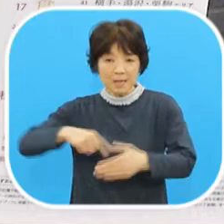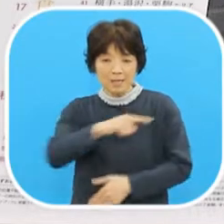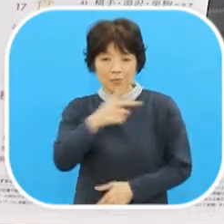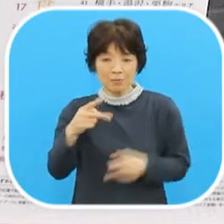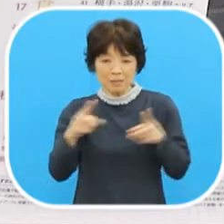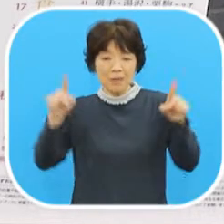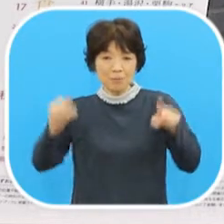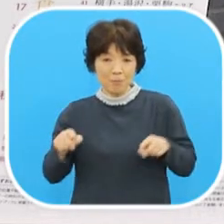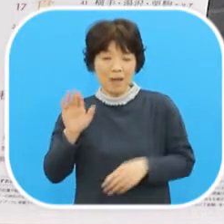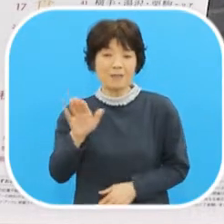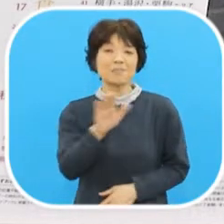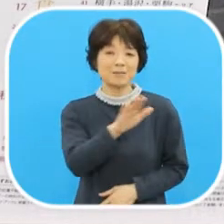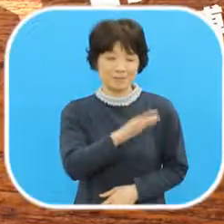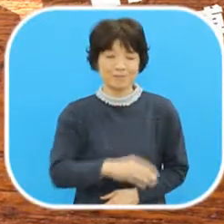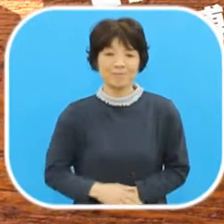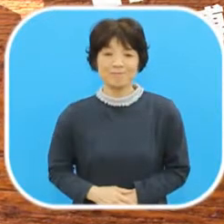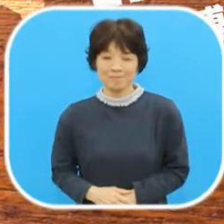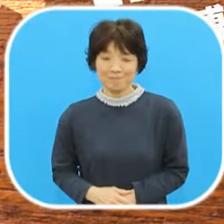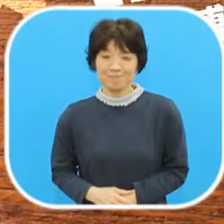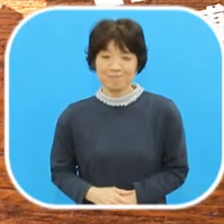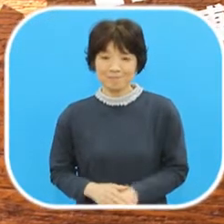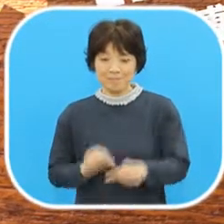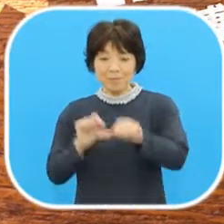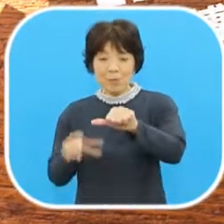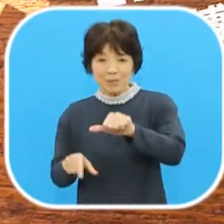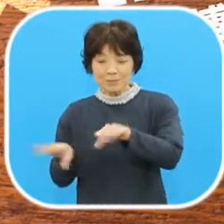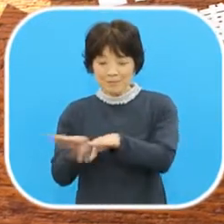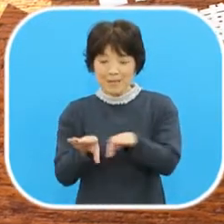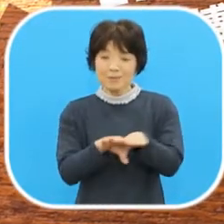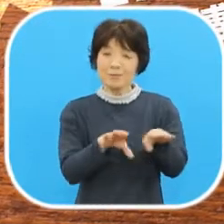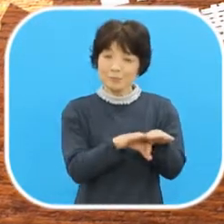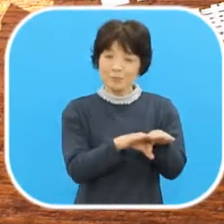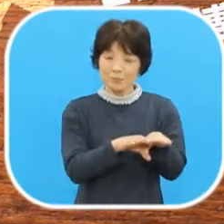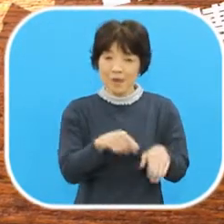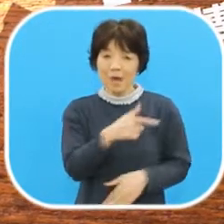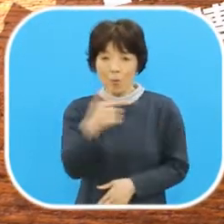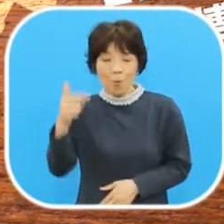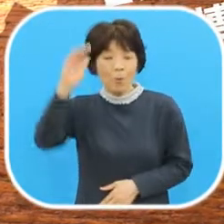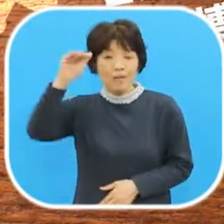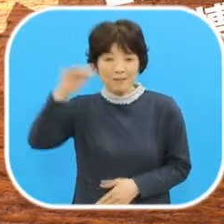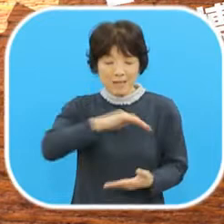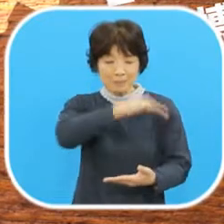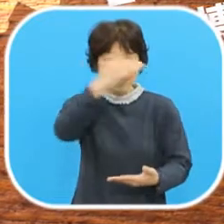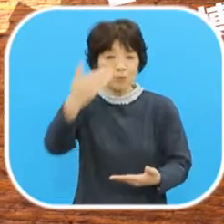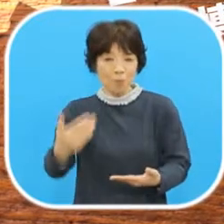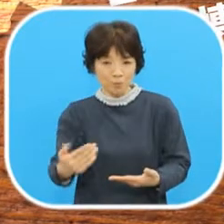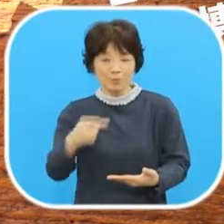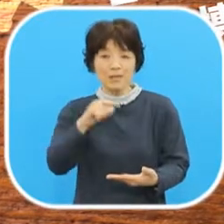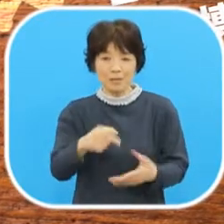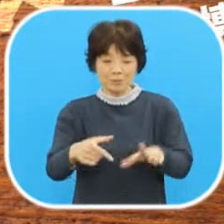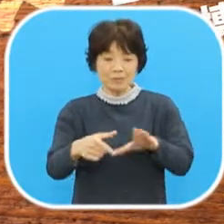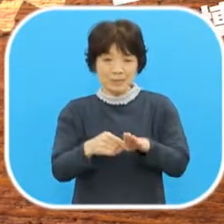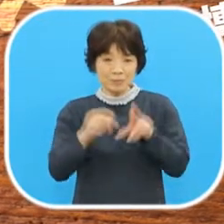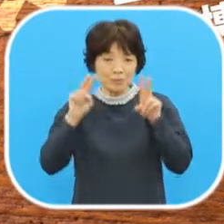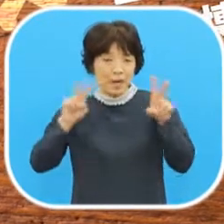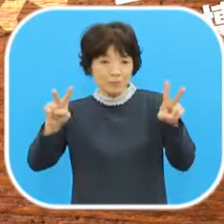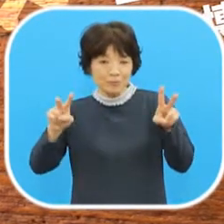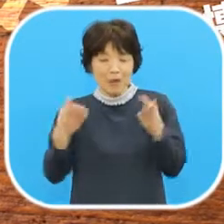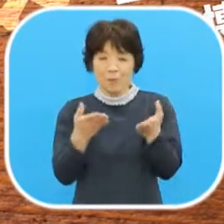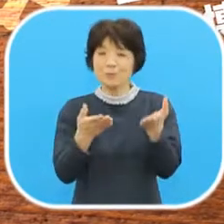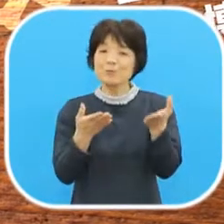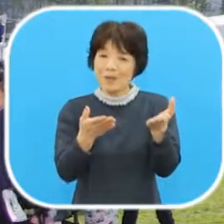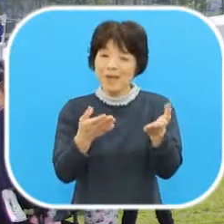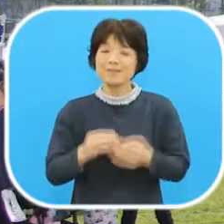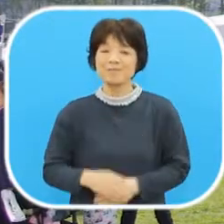なイベントが開催されるんですよ。 ゴールデンウィークは大館樹海ドームで行われる肉博がおすすめ